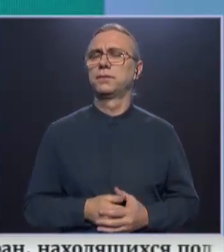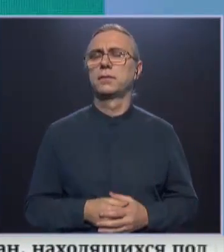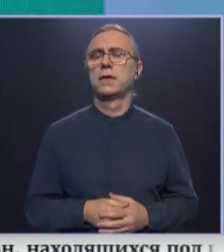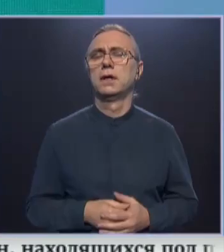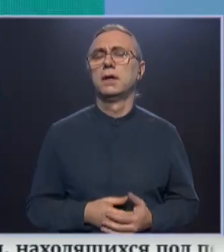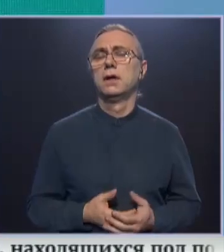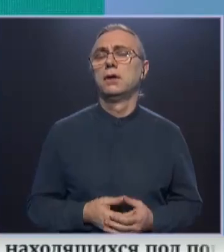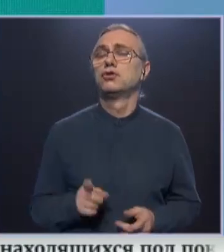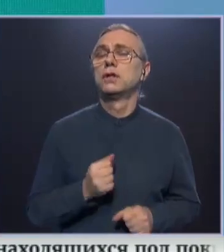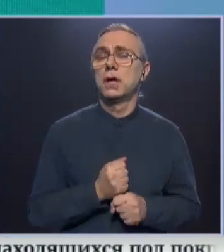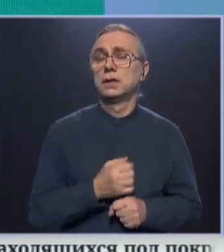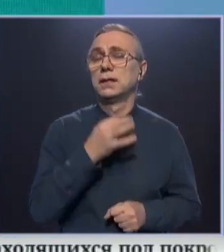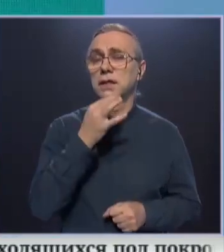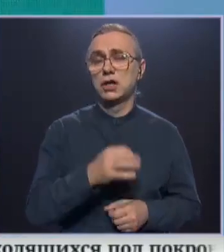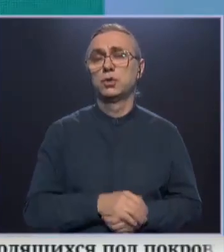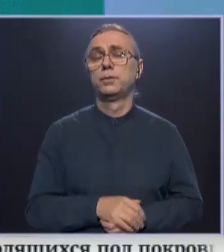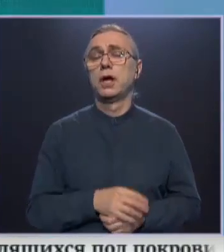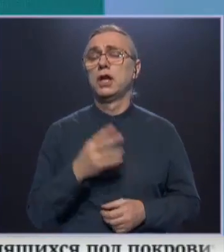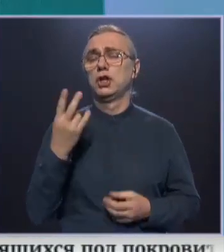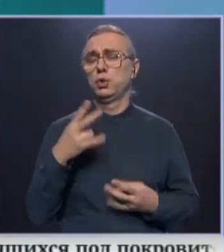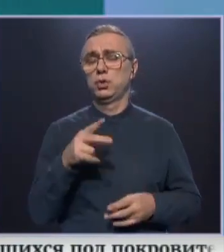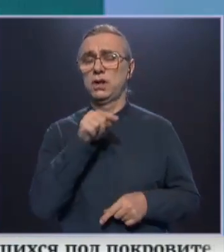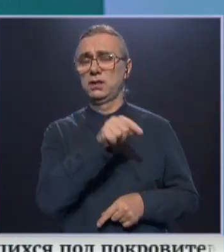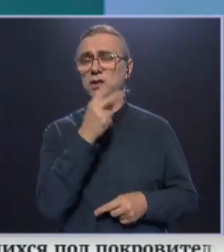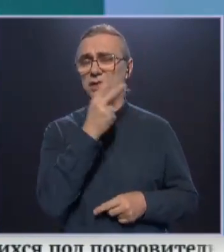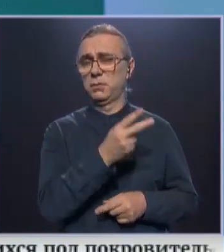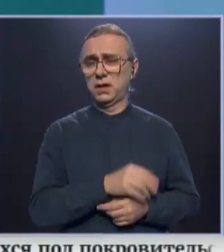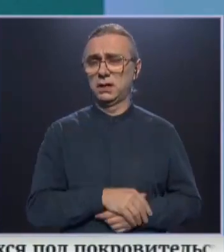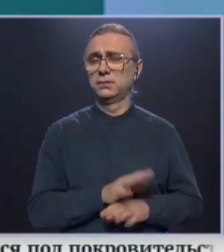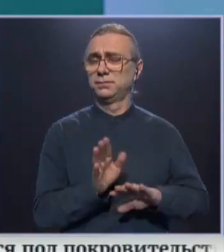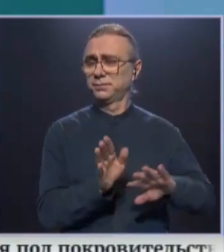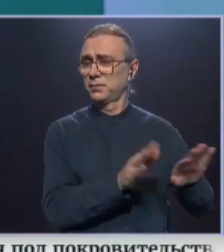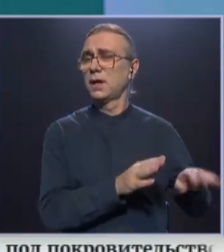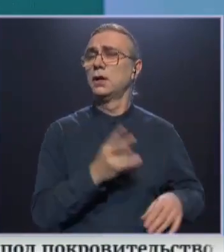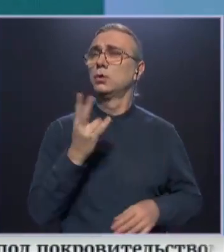них смотреть. Нужно смотреть на иконы, на